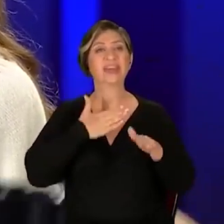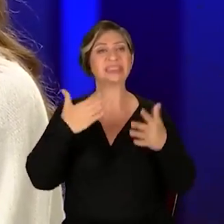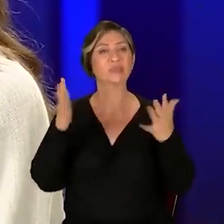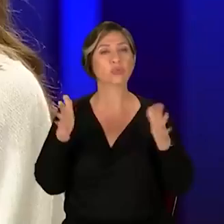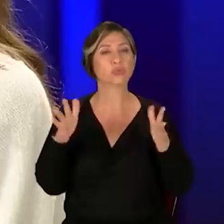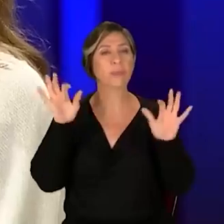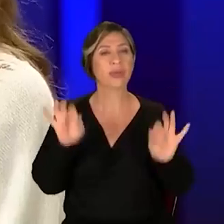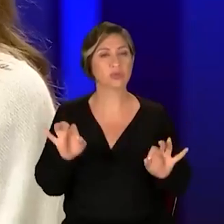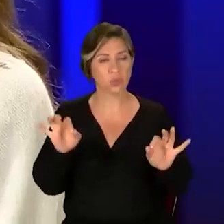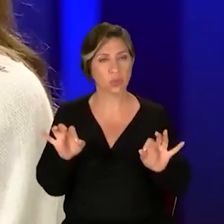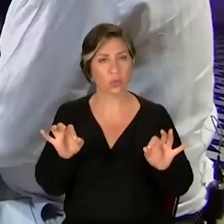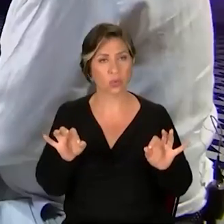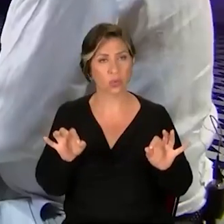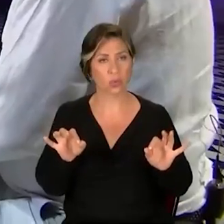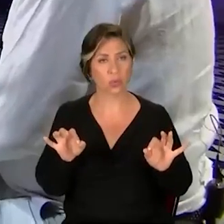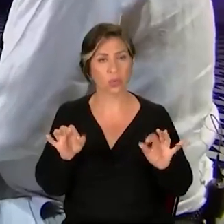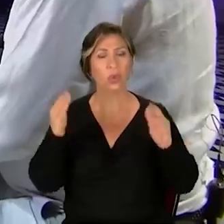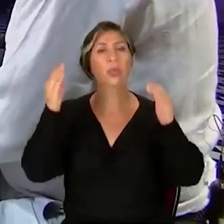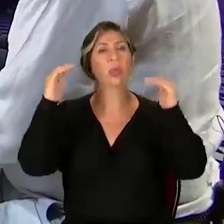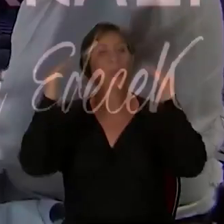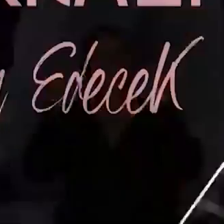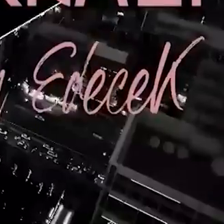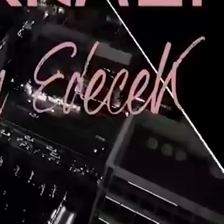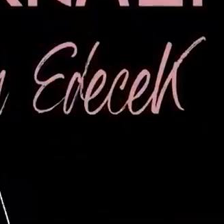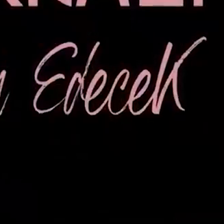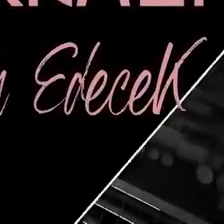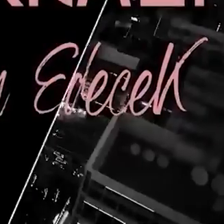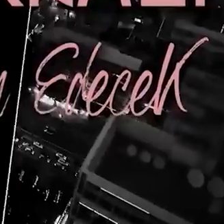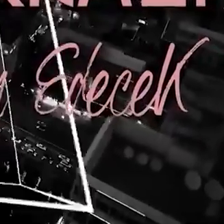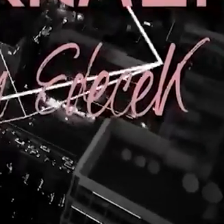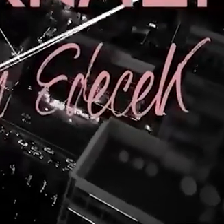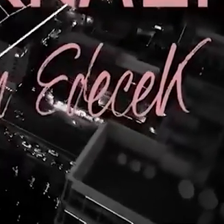artık oldukça düşmeye başlıyor.